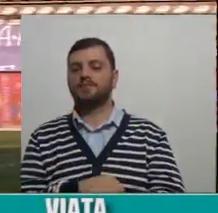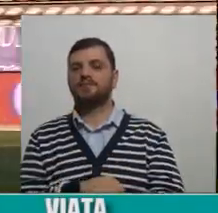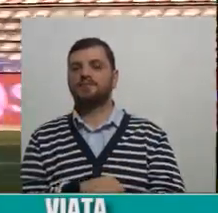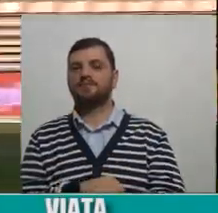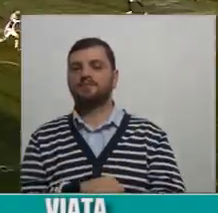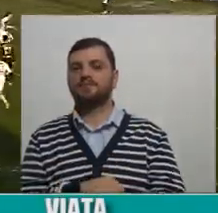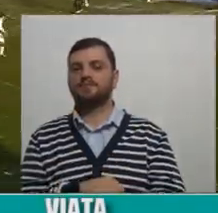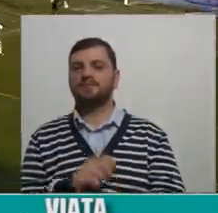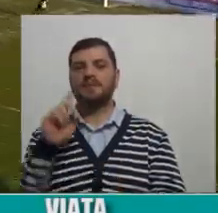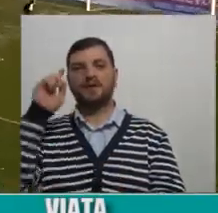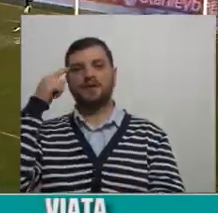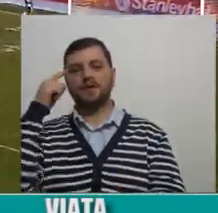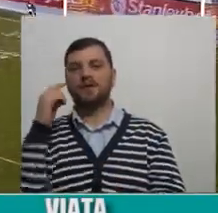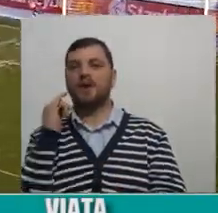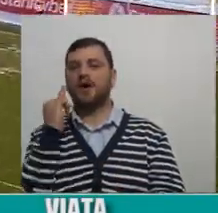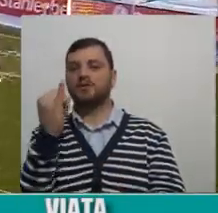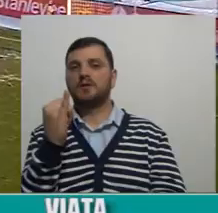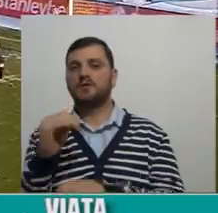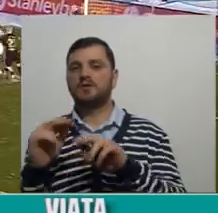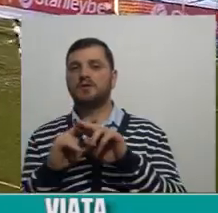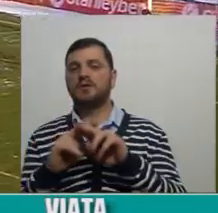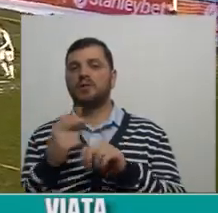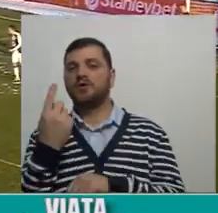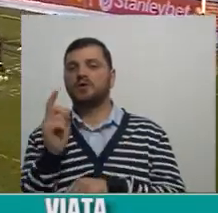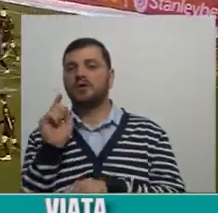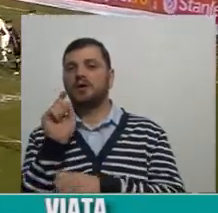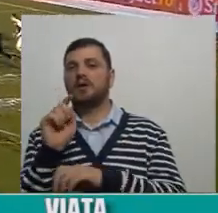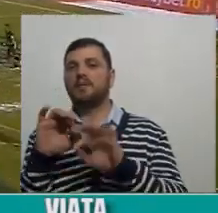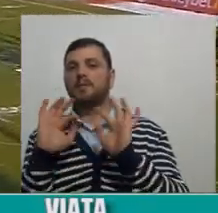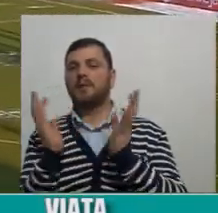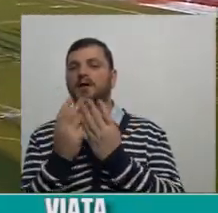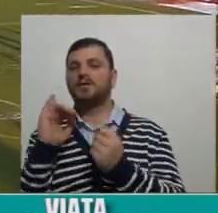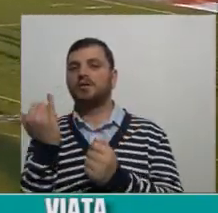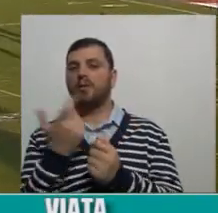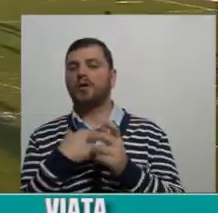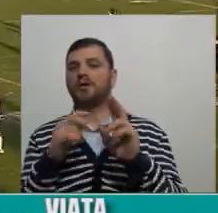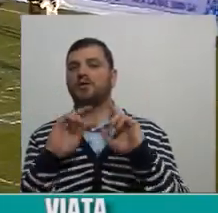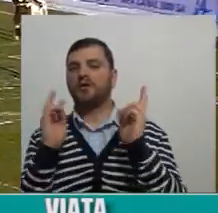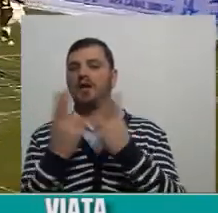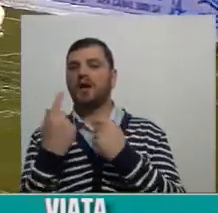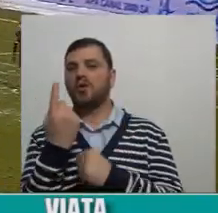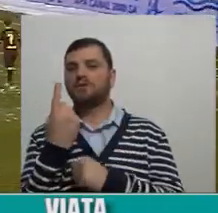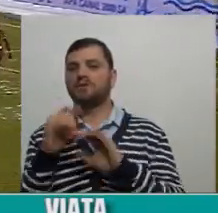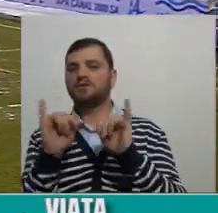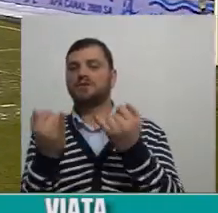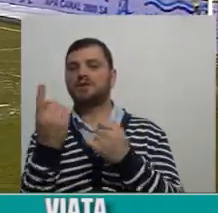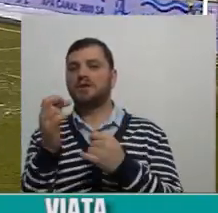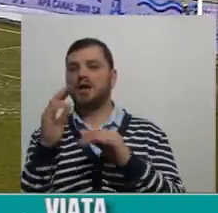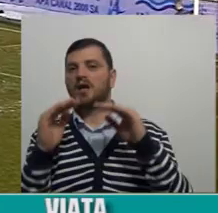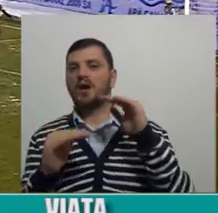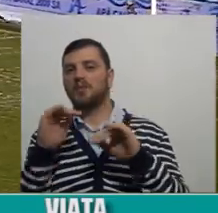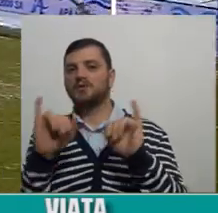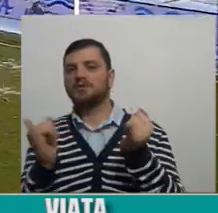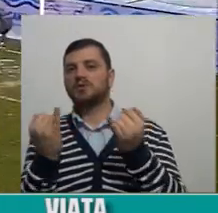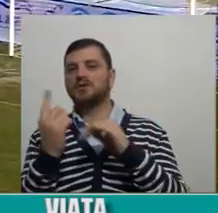golului. Ținând cont că au trimis o singură minge pe poartă din lovitura și poate în final au mai avut o situație,